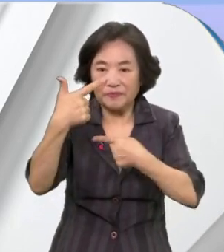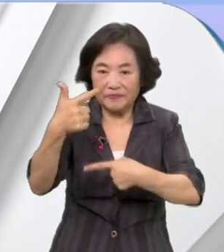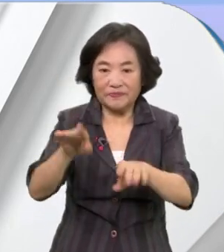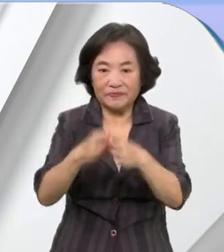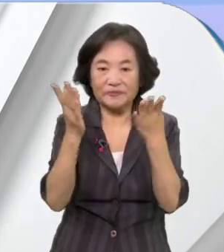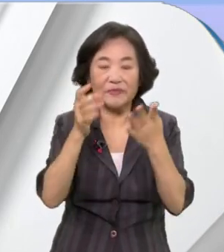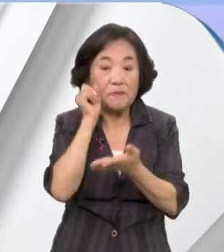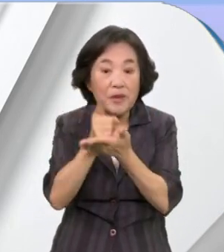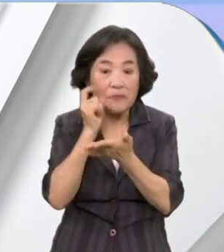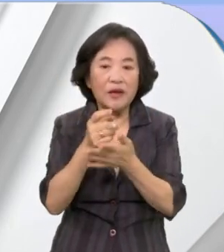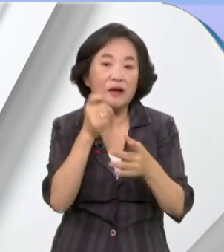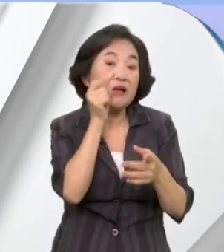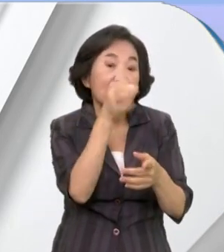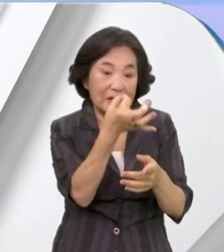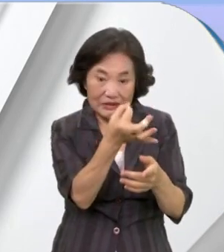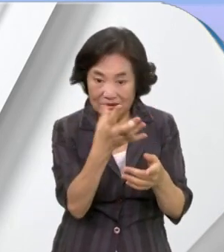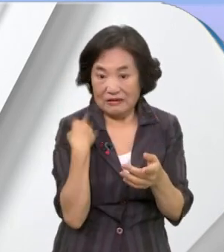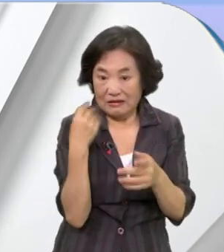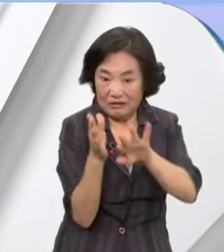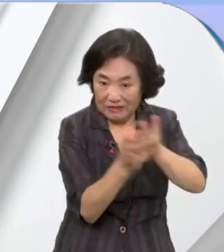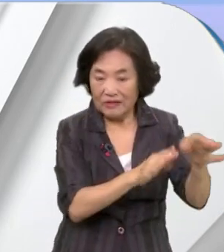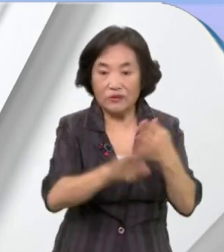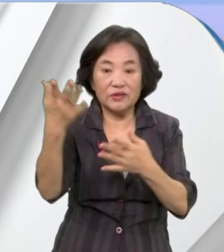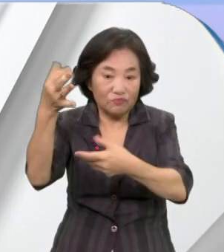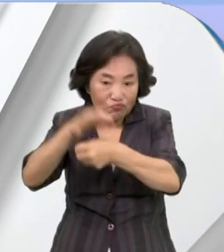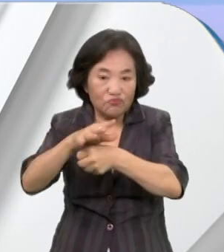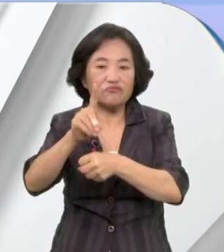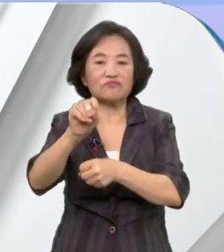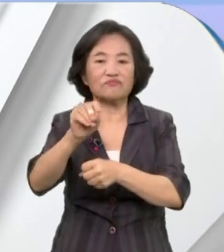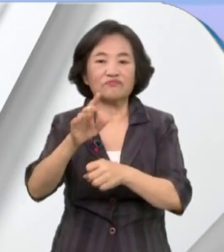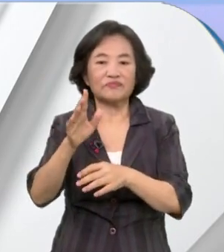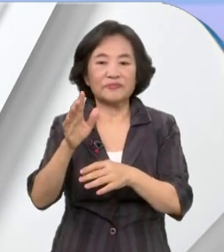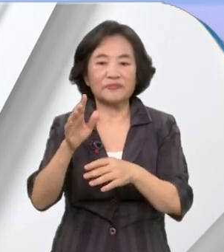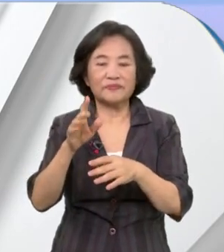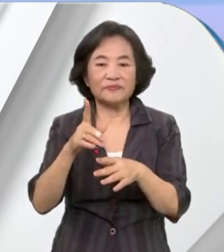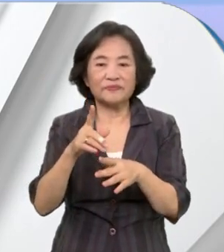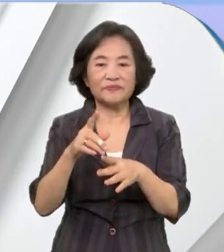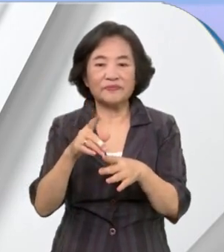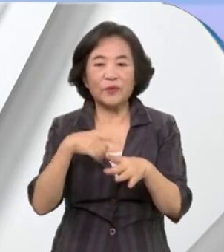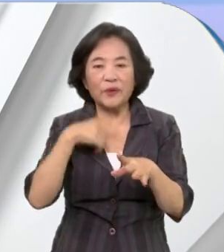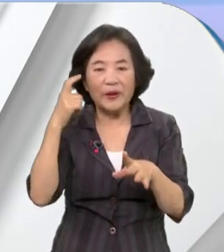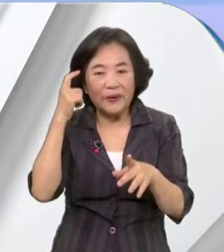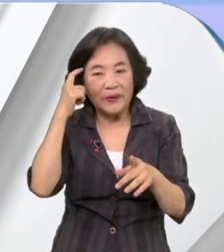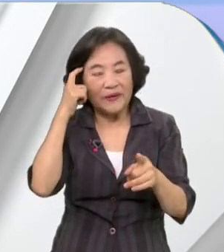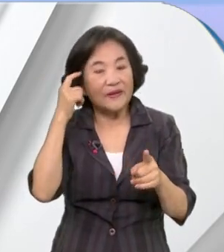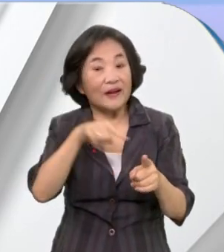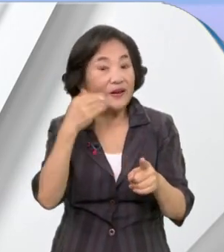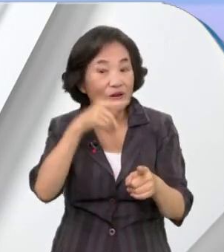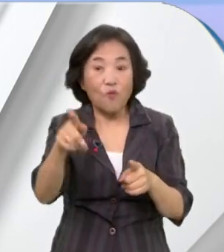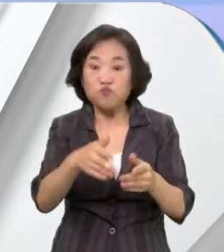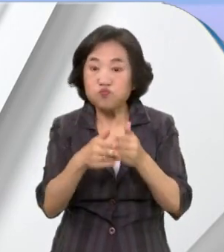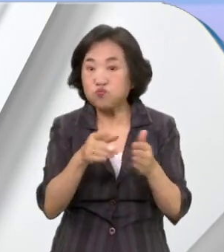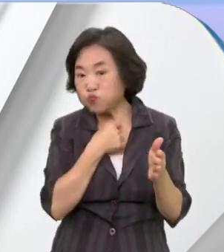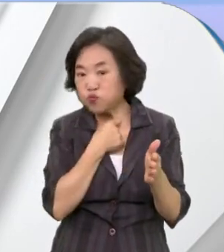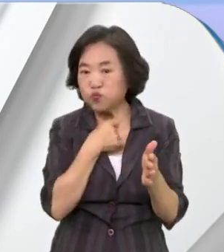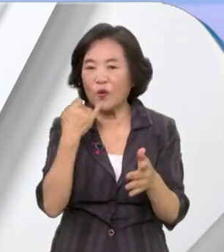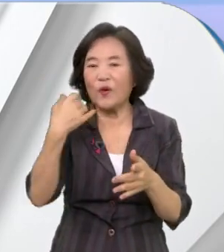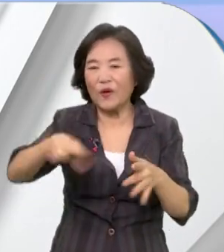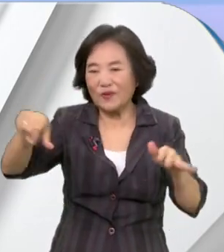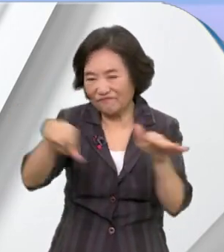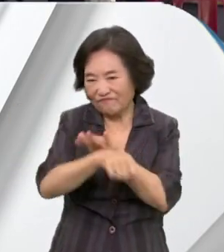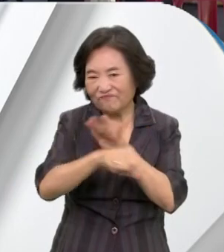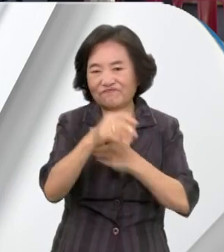每个月就是加薪10,000元。我们希望啊，这个有意者，这个多多的来加入我们